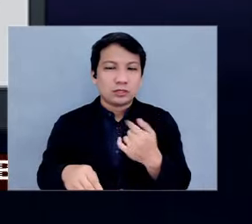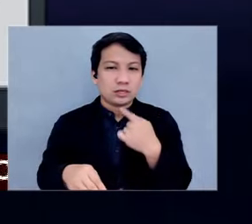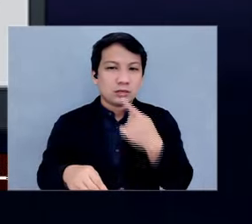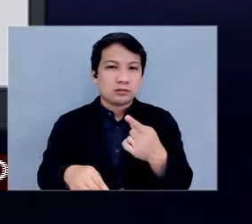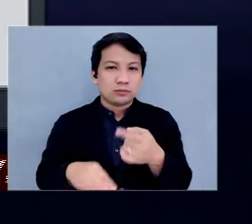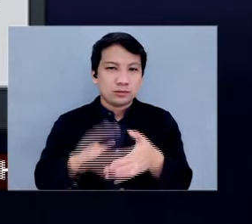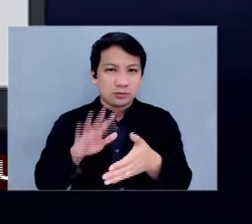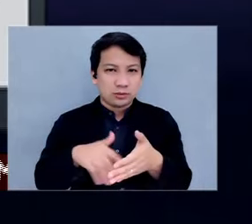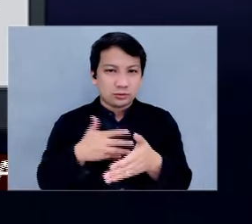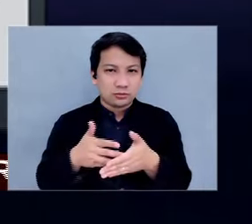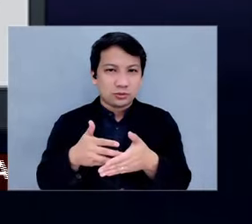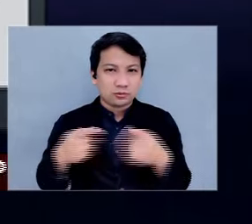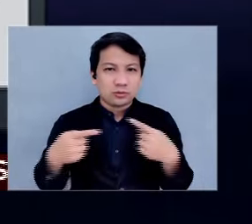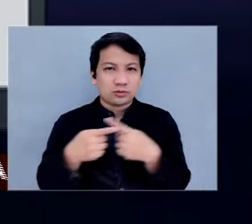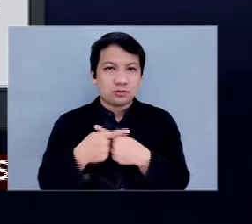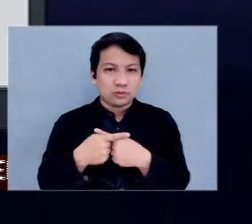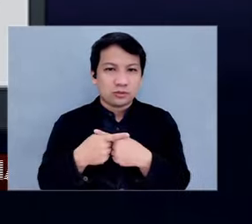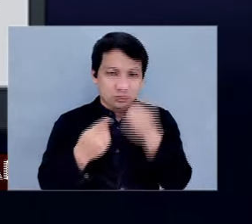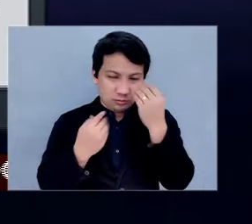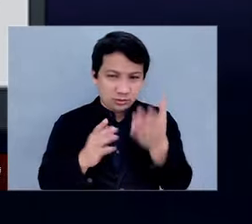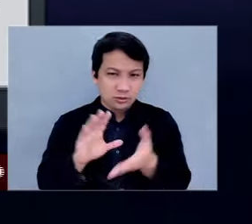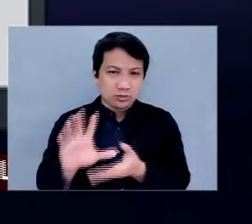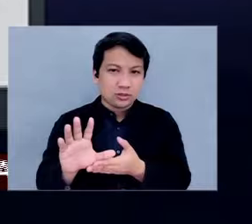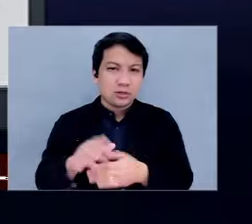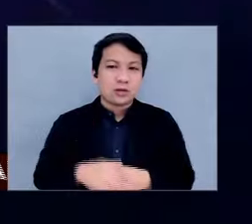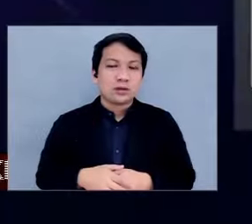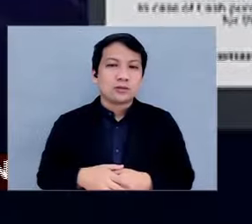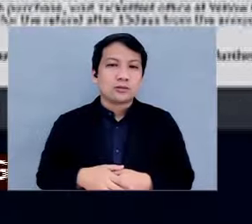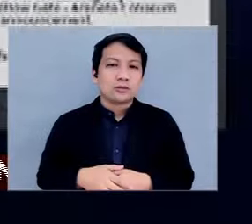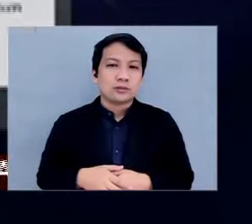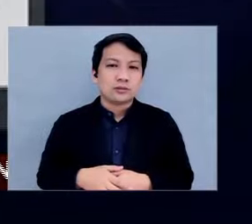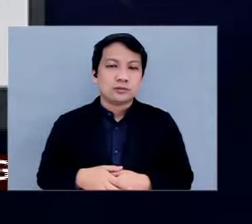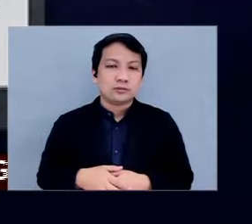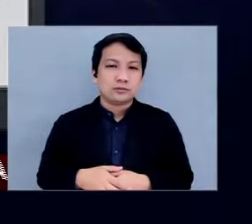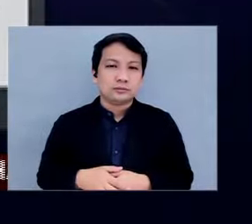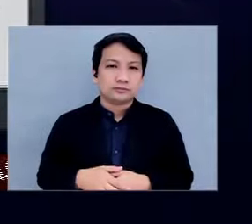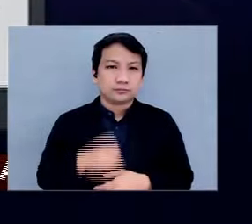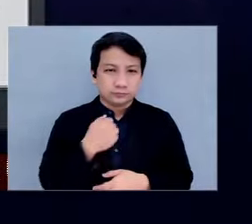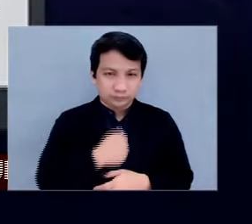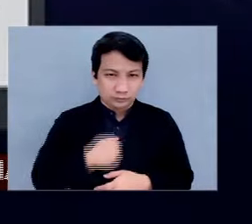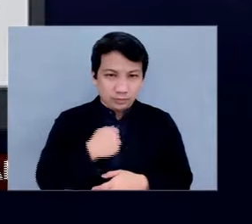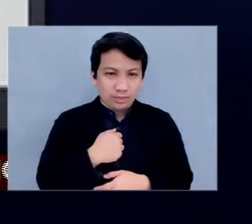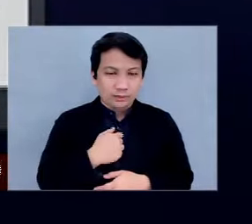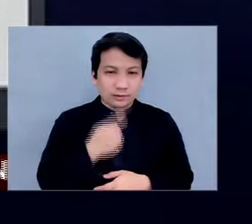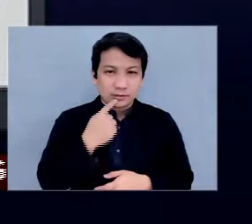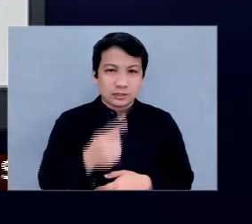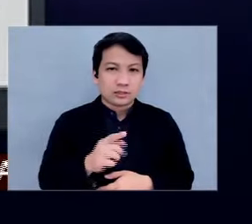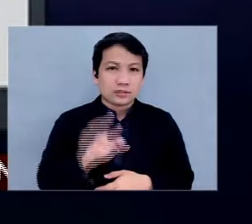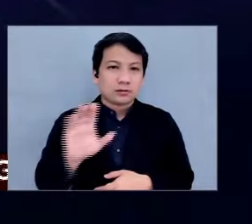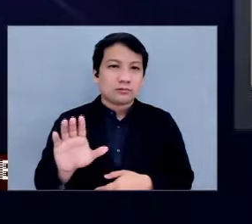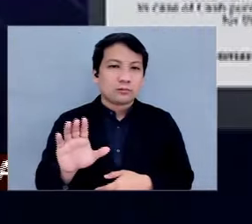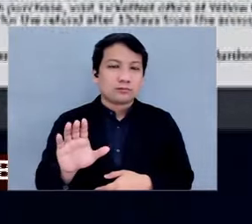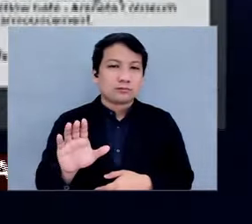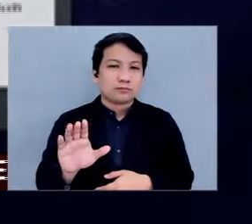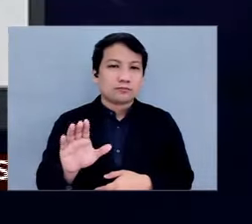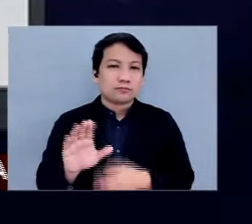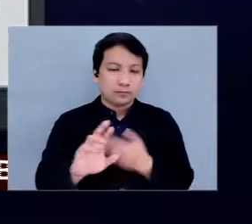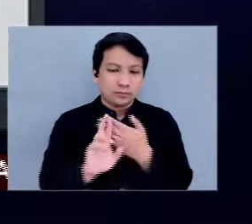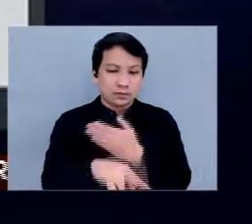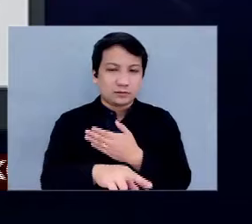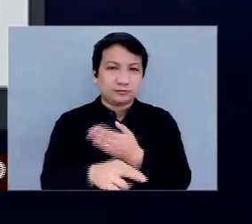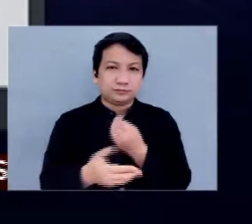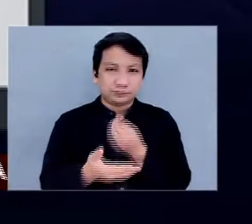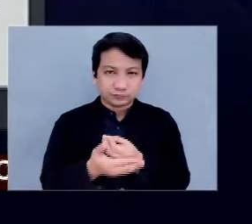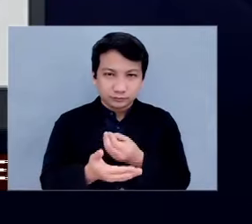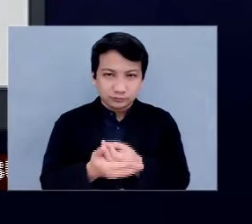pangyayari base sa pahayag ng kanyang concert organizer. Nag-sorry na rin sa mga fans. Magre-refund pa rin naman daw ang mga